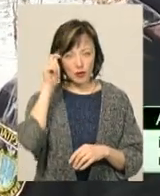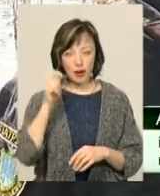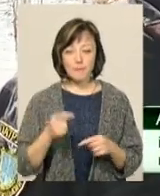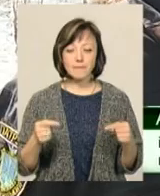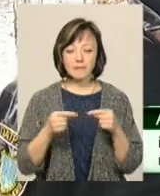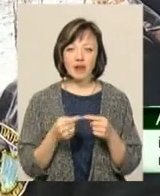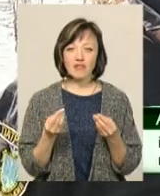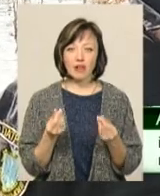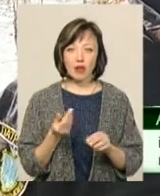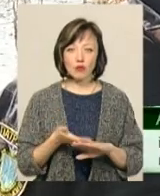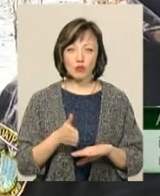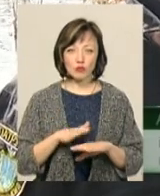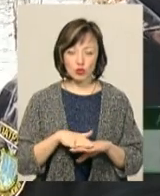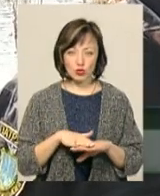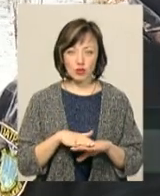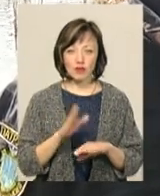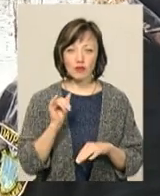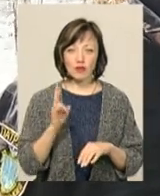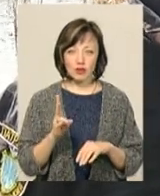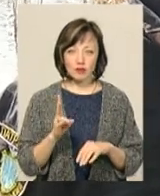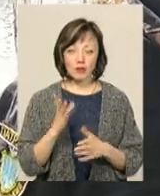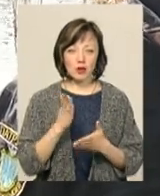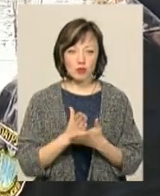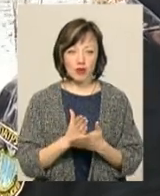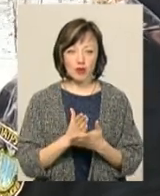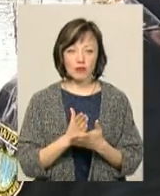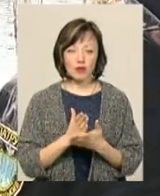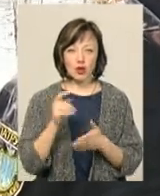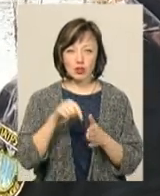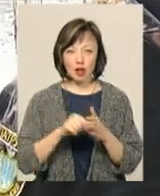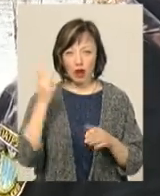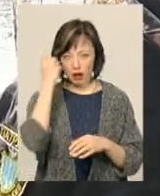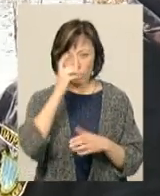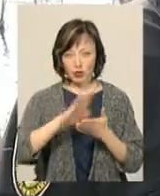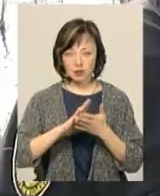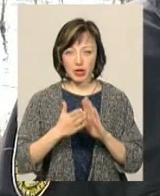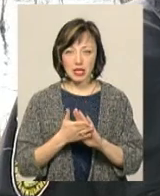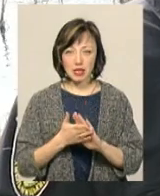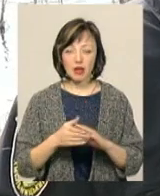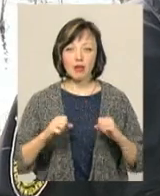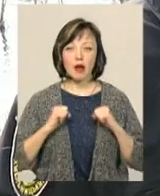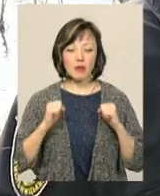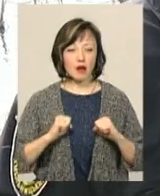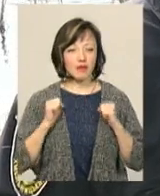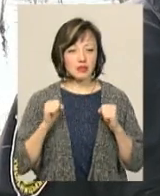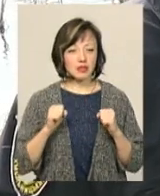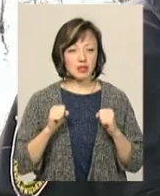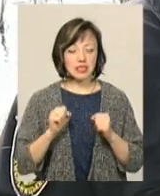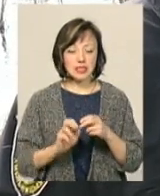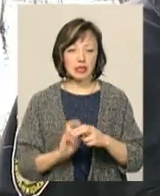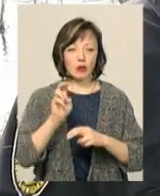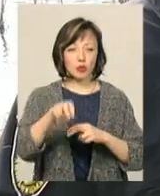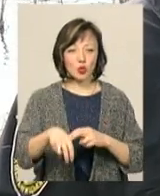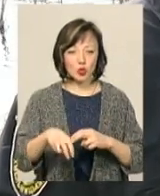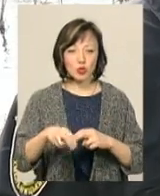фінансові труднощі. Він при цьому перебував з ознаками алкогольного сп'яніння. Намагався вже стрибнути